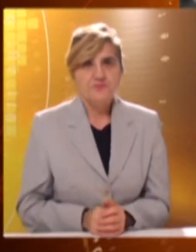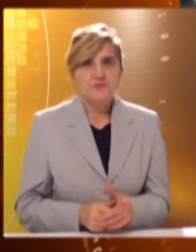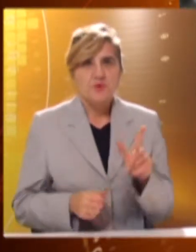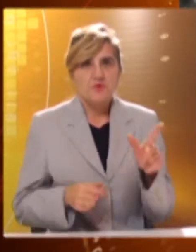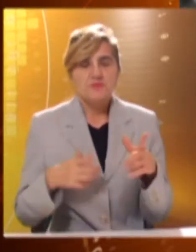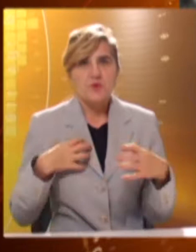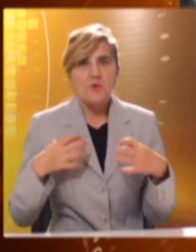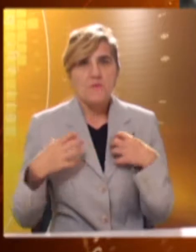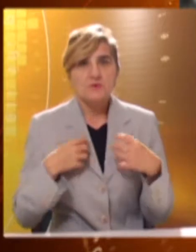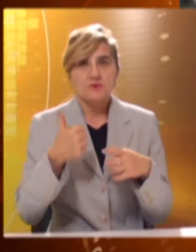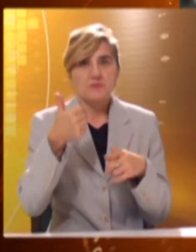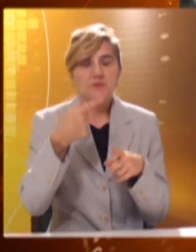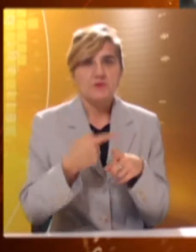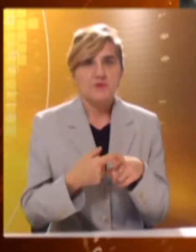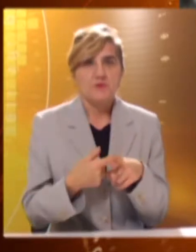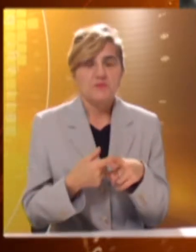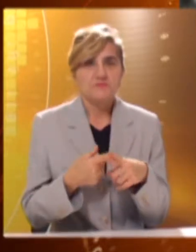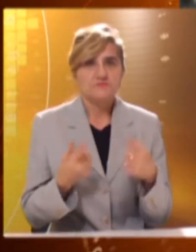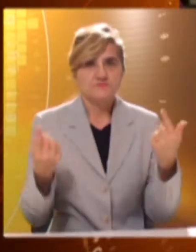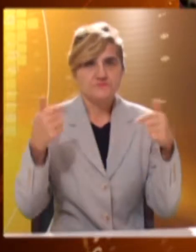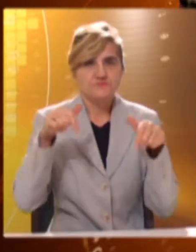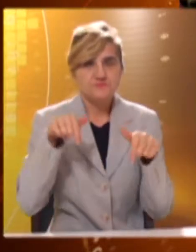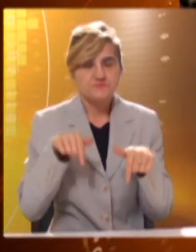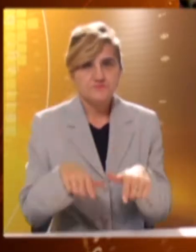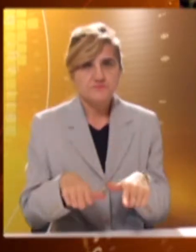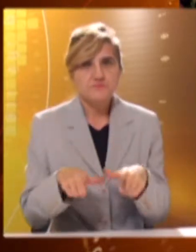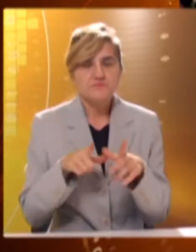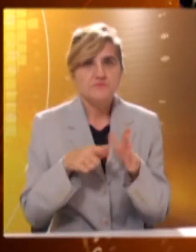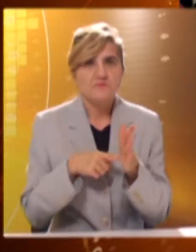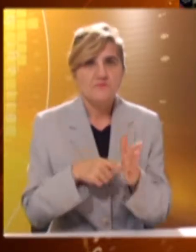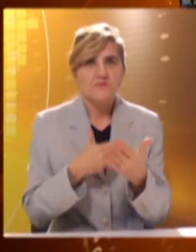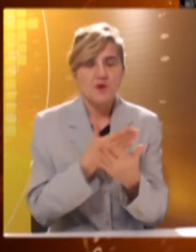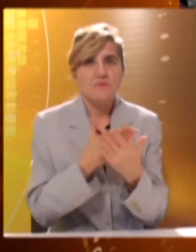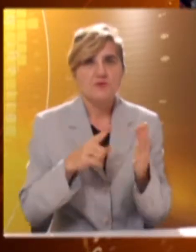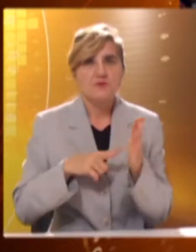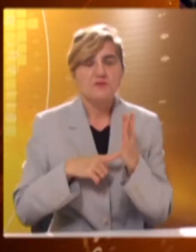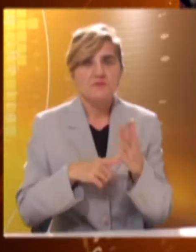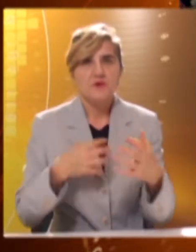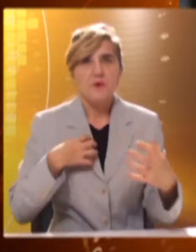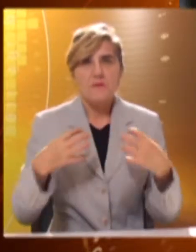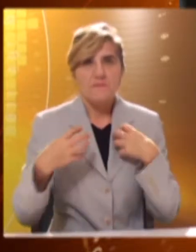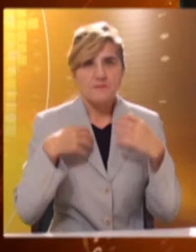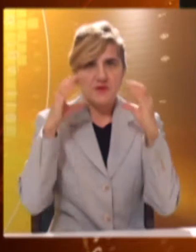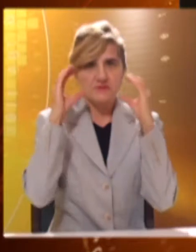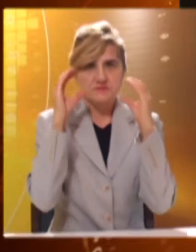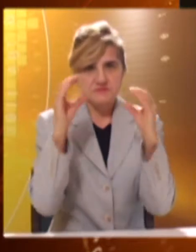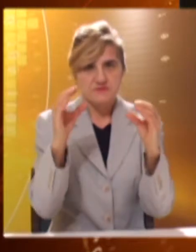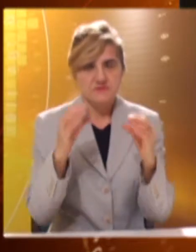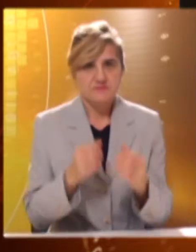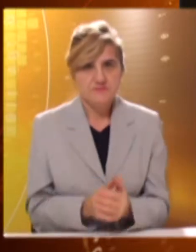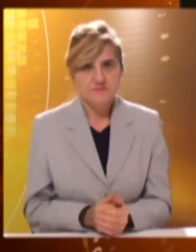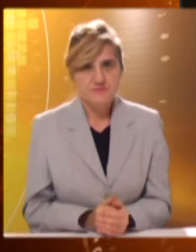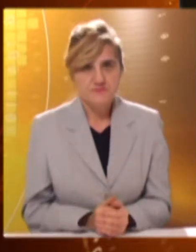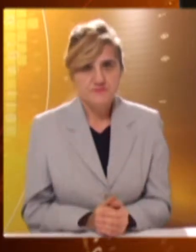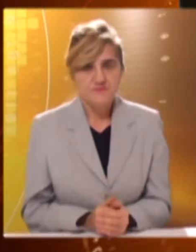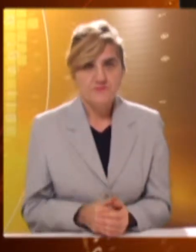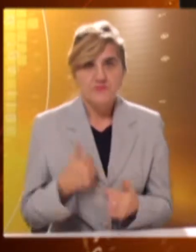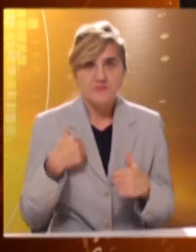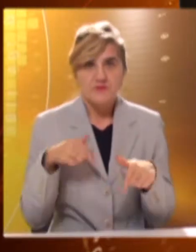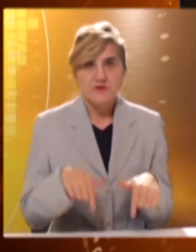Somborsko narodno pozorište po prvi put je učestvovalo na Desire festivalu modernih pozorišnih predstava. Da, prvi put smo na festivalu,